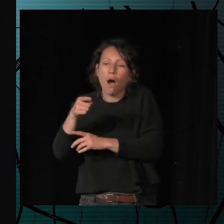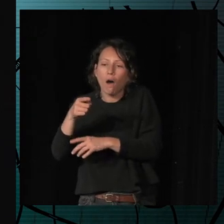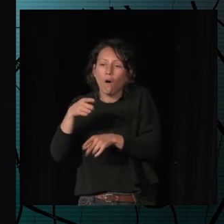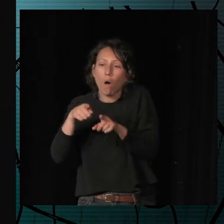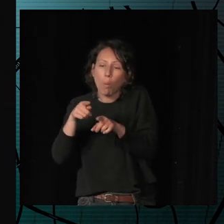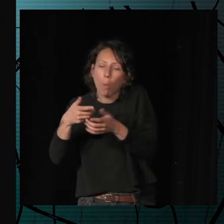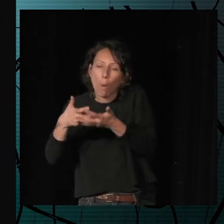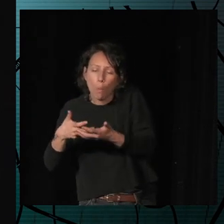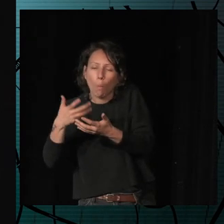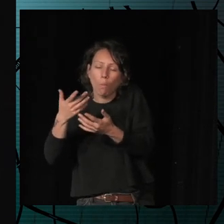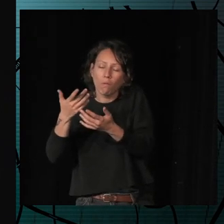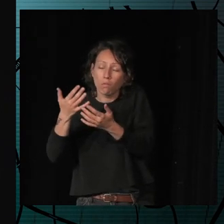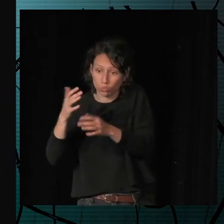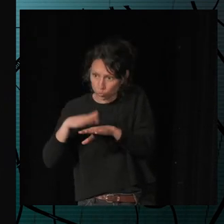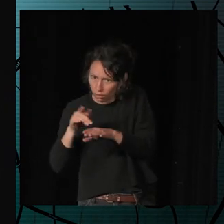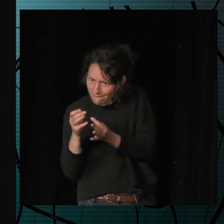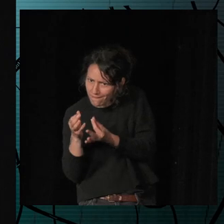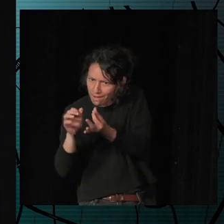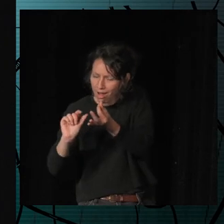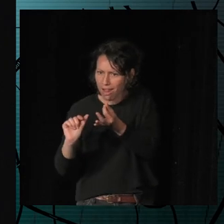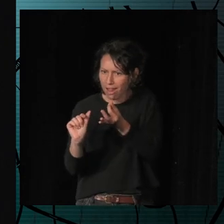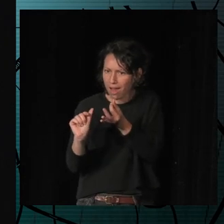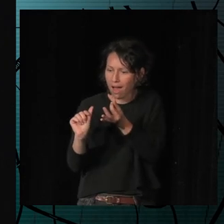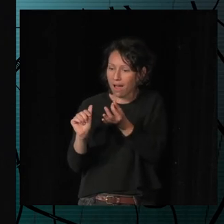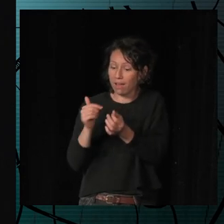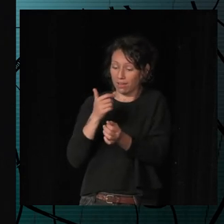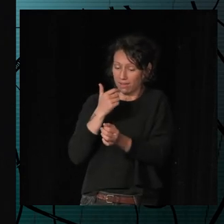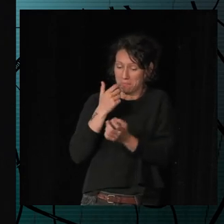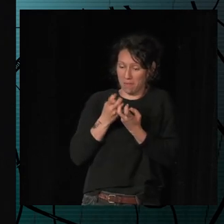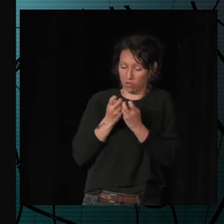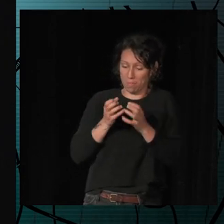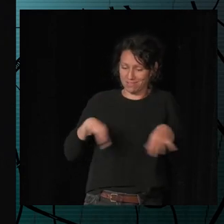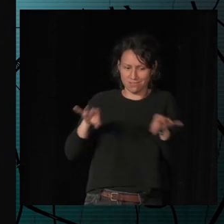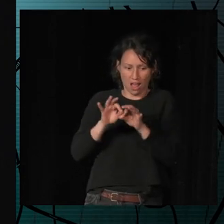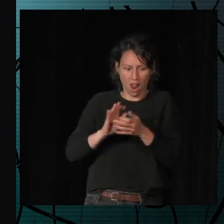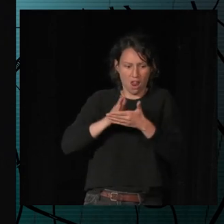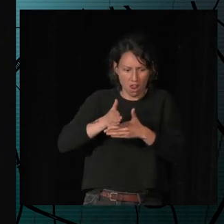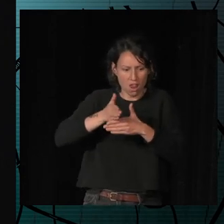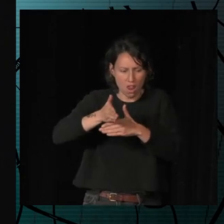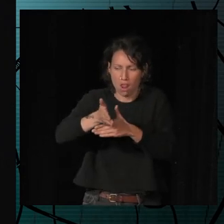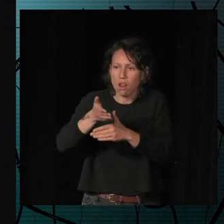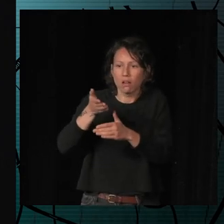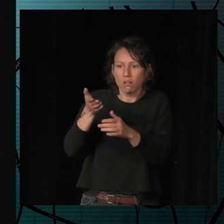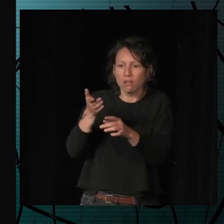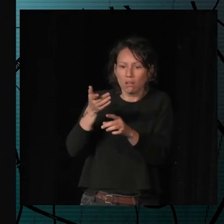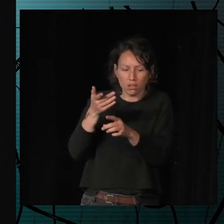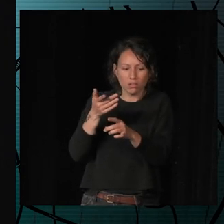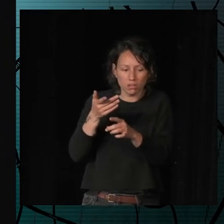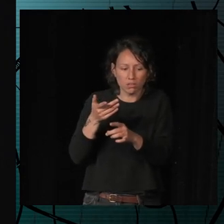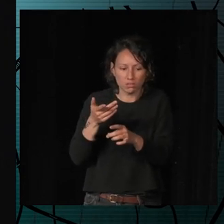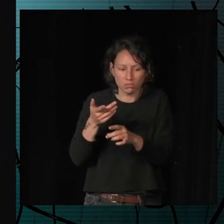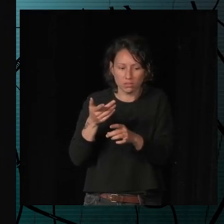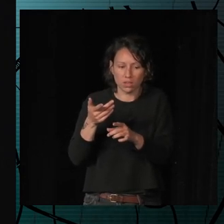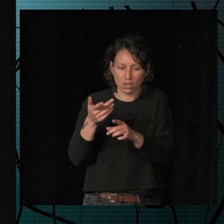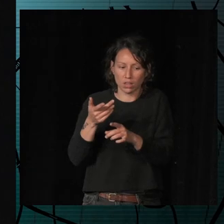tellement sale si on se fait choper que le jeu va beaucoup miser un peu moins sur le tout dernier épisode qui est beaucoup plus dans la vitesse mais il va